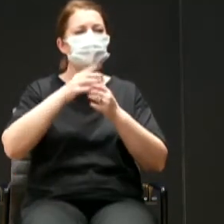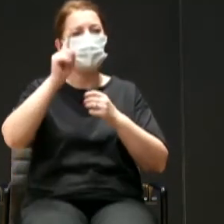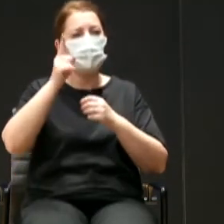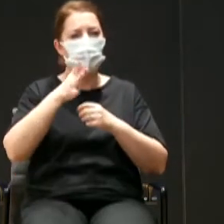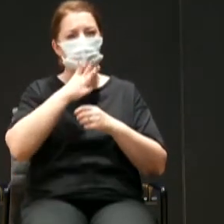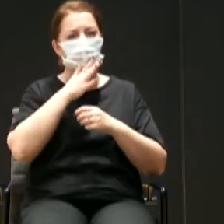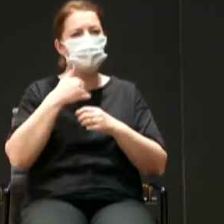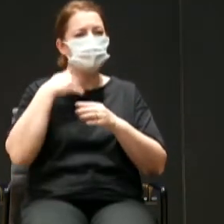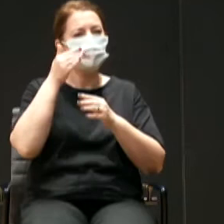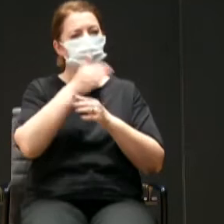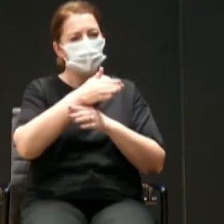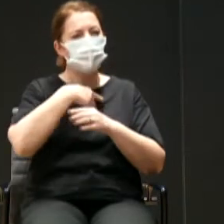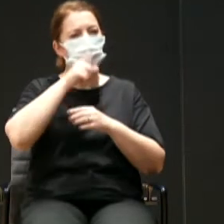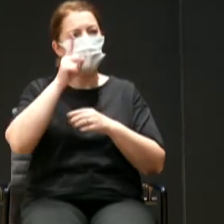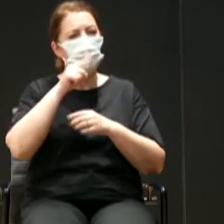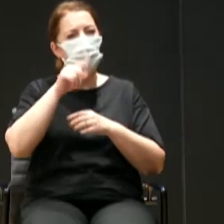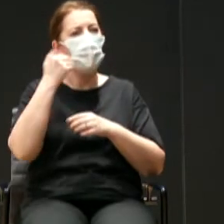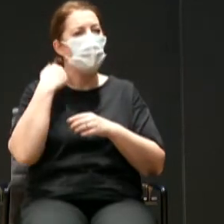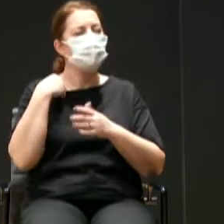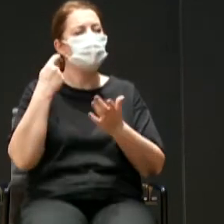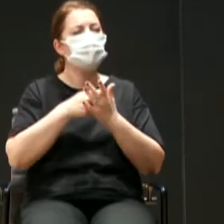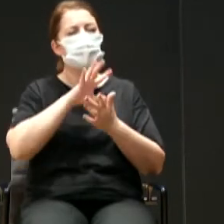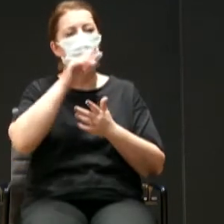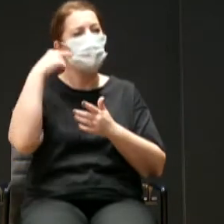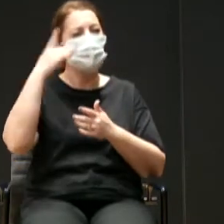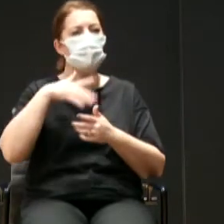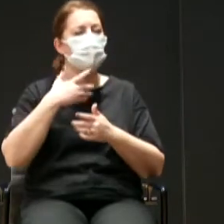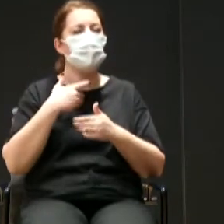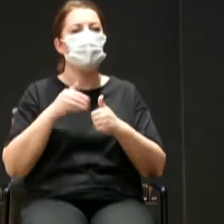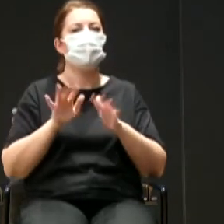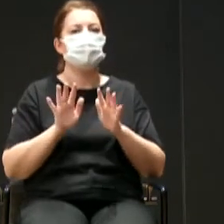O borçları da ödeyeceğiz, hiç merak etmesinler.